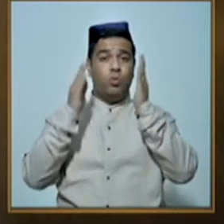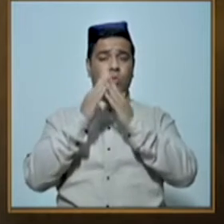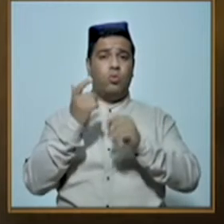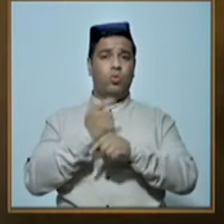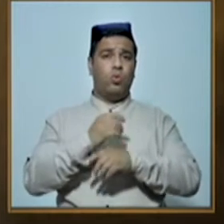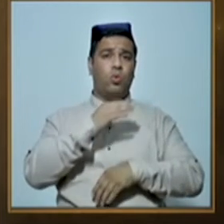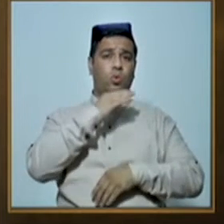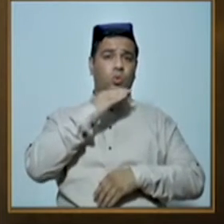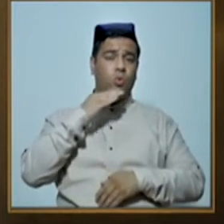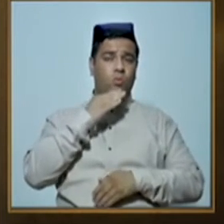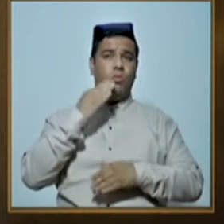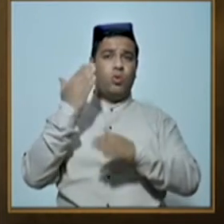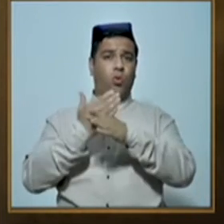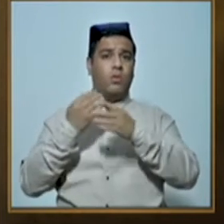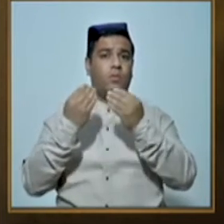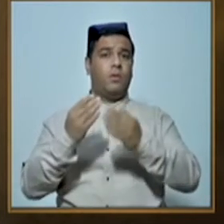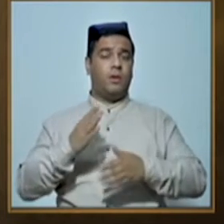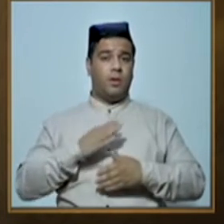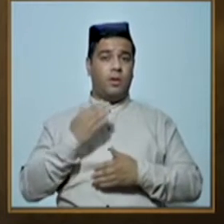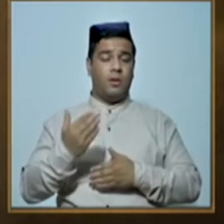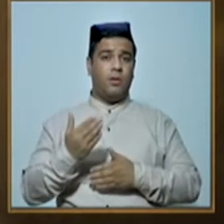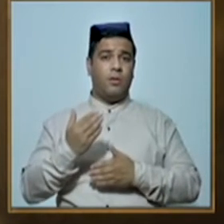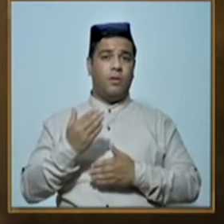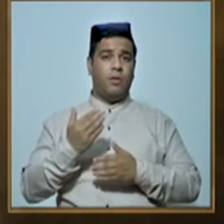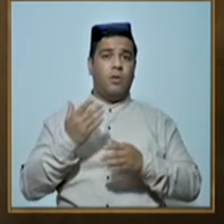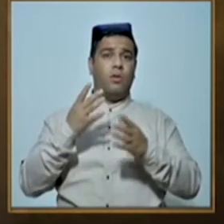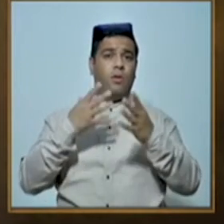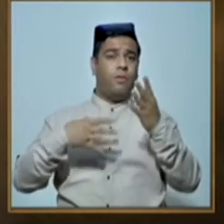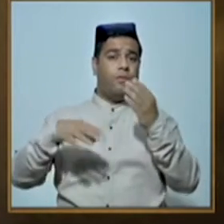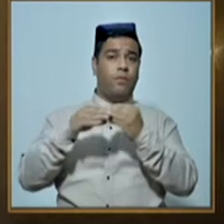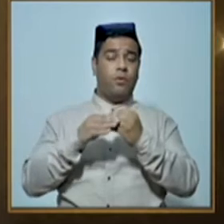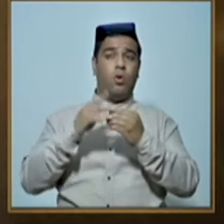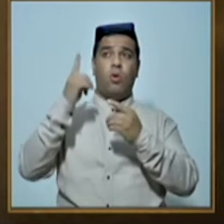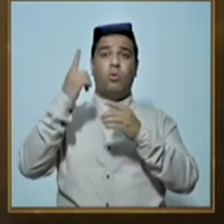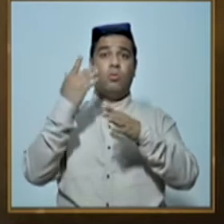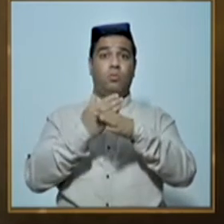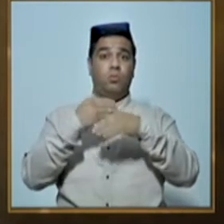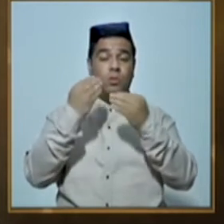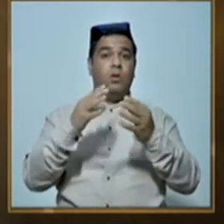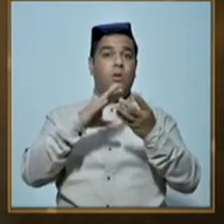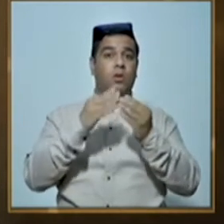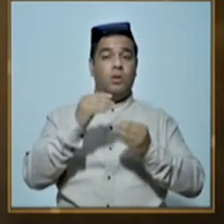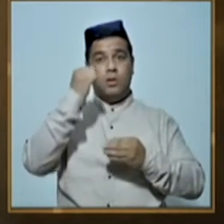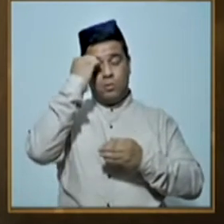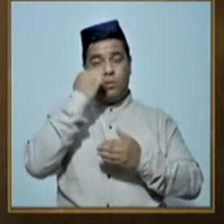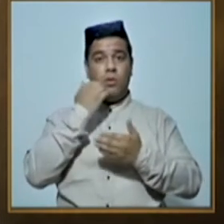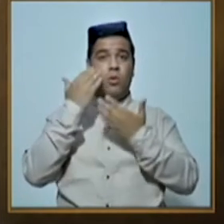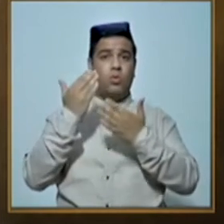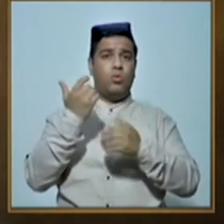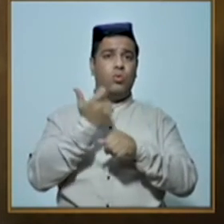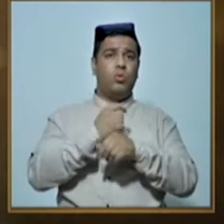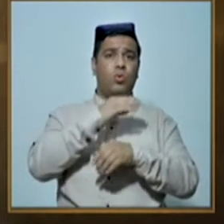ko'p joylarda nusrat berdi. Hamma nusrat Allohdan. Alloh nusrat bermasa mumkin emas. Ko'p